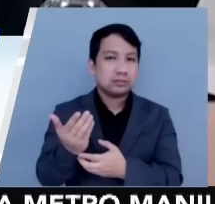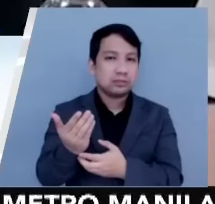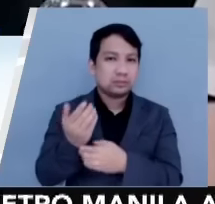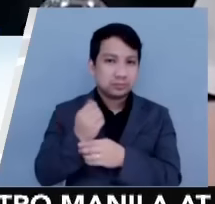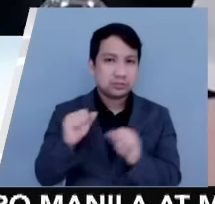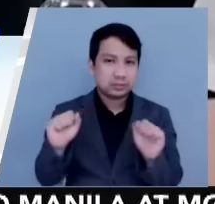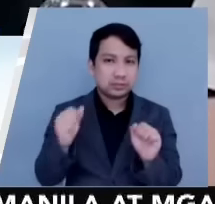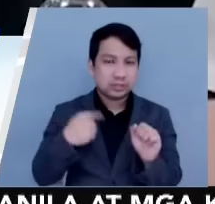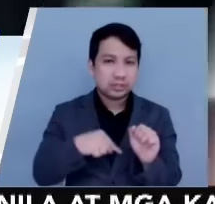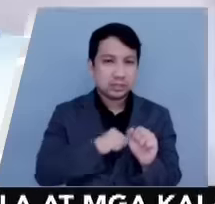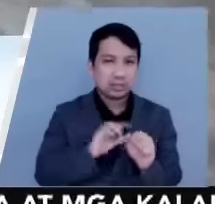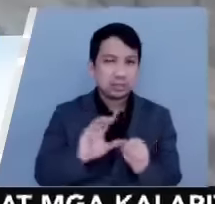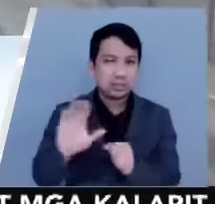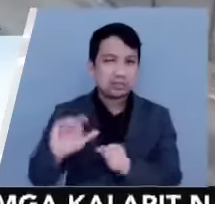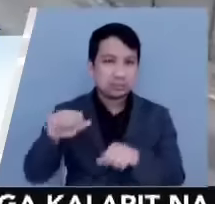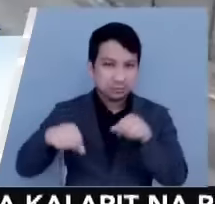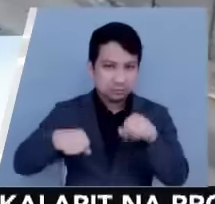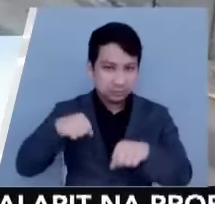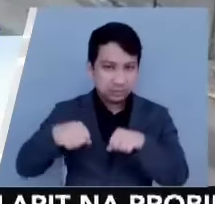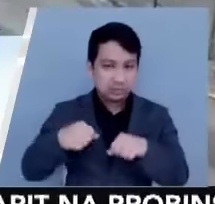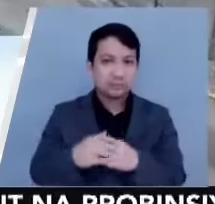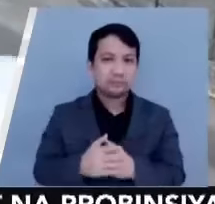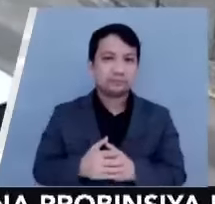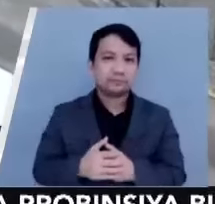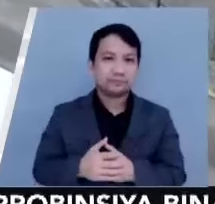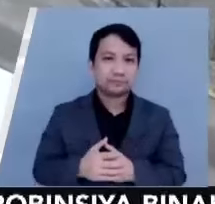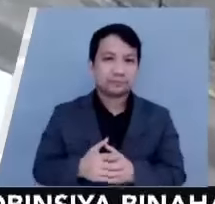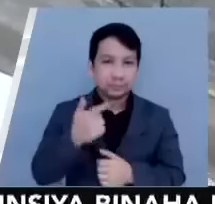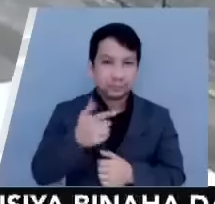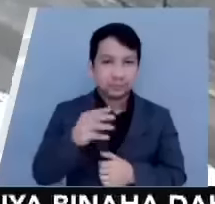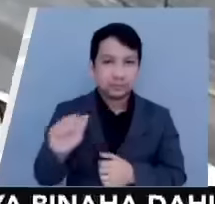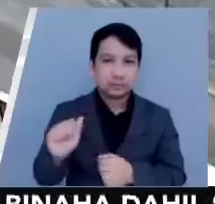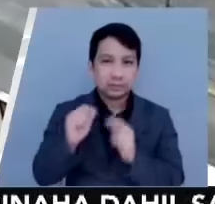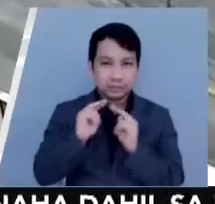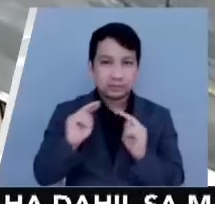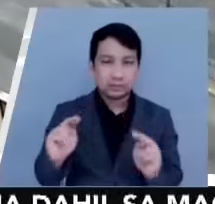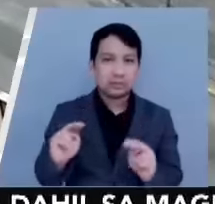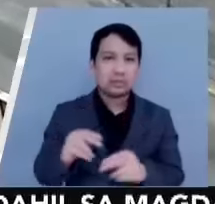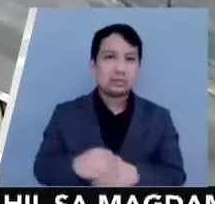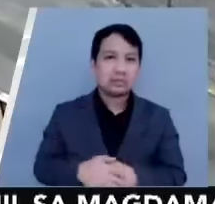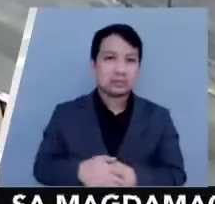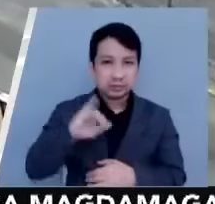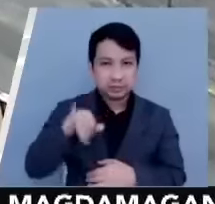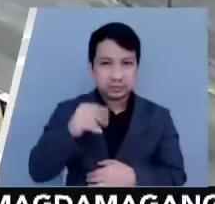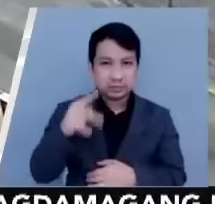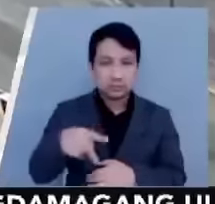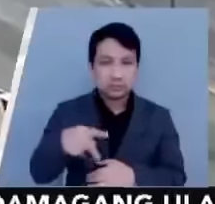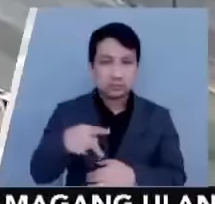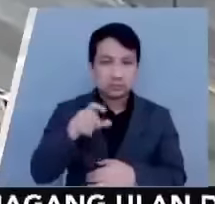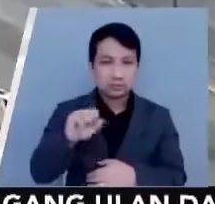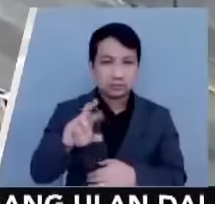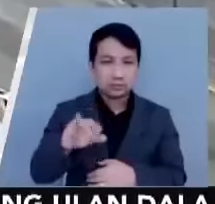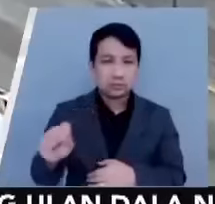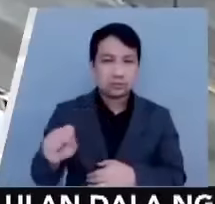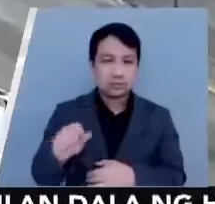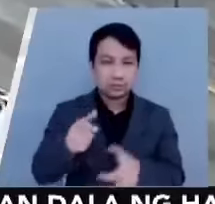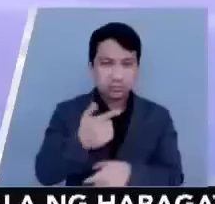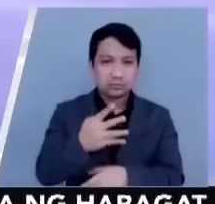mga bikers po. Para sa GMA Integrated News, JP Soriano, nakatutok 24